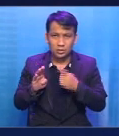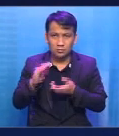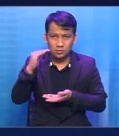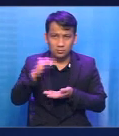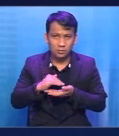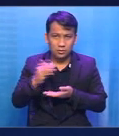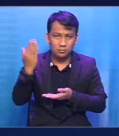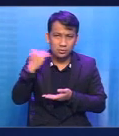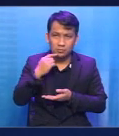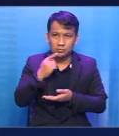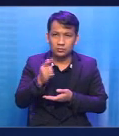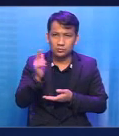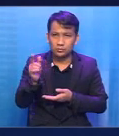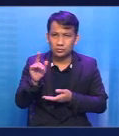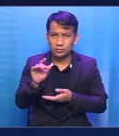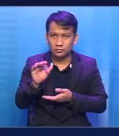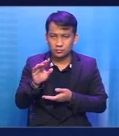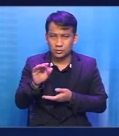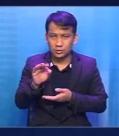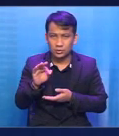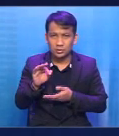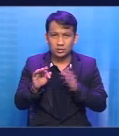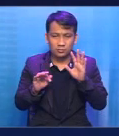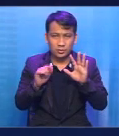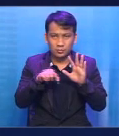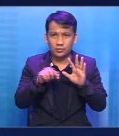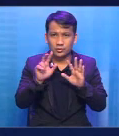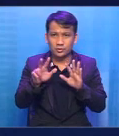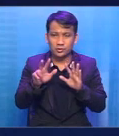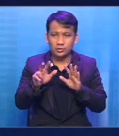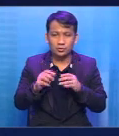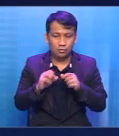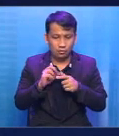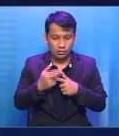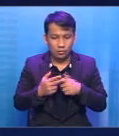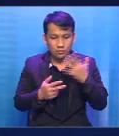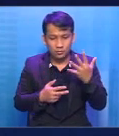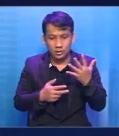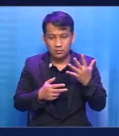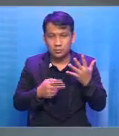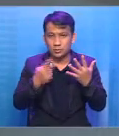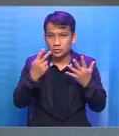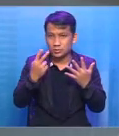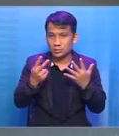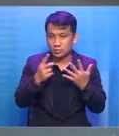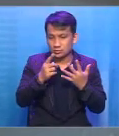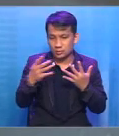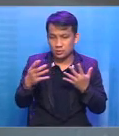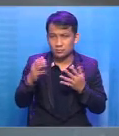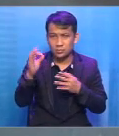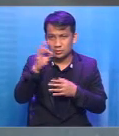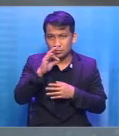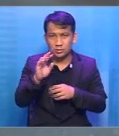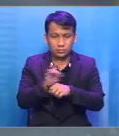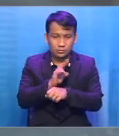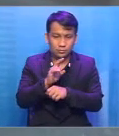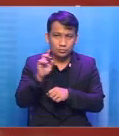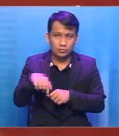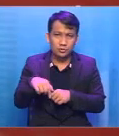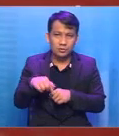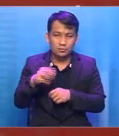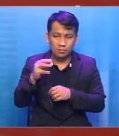bilang noong 2018 na 5.3% o 5 sa bawat 100 Pilipino. Pinakamarami ang gumagamit ng